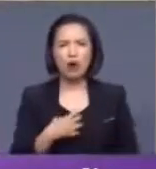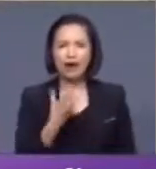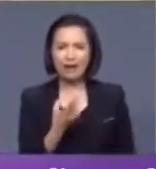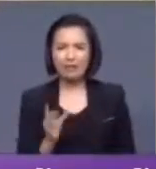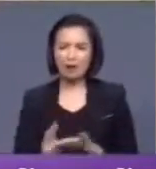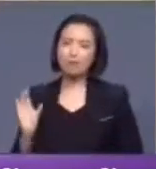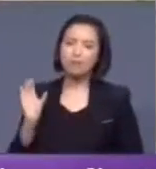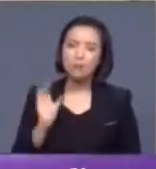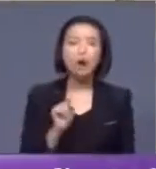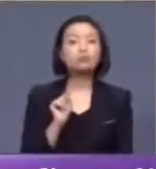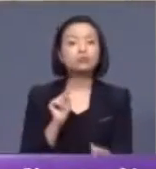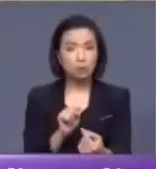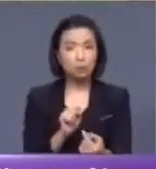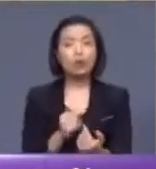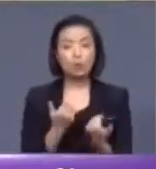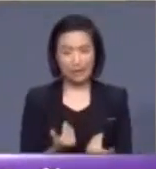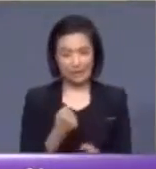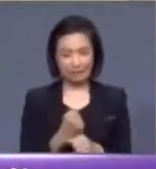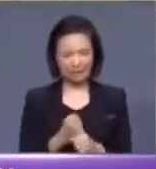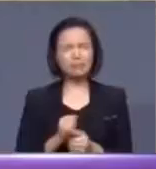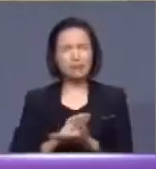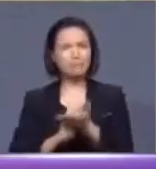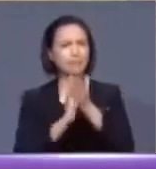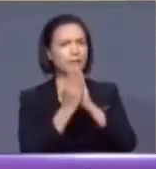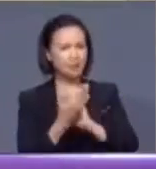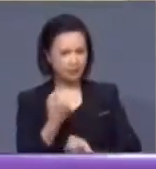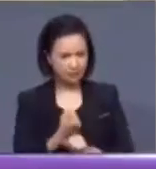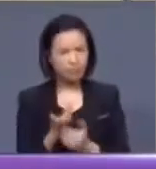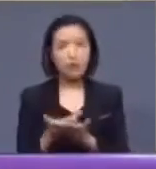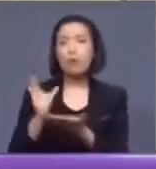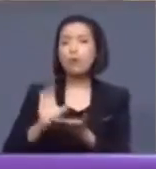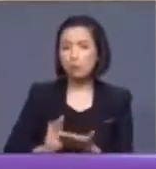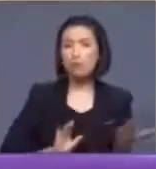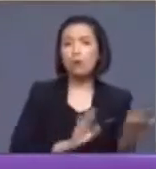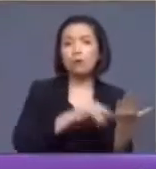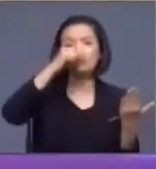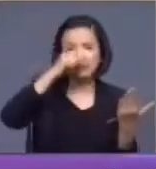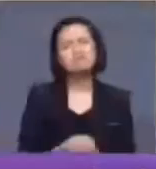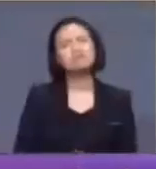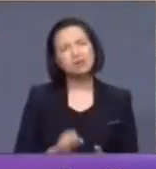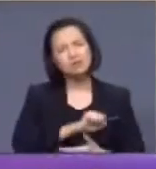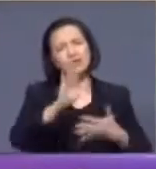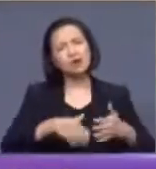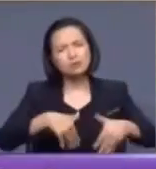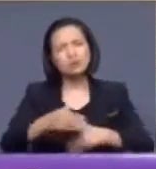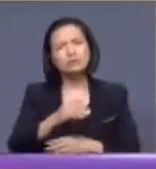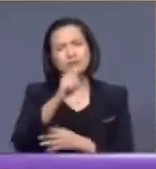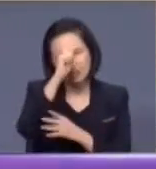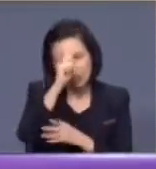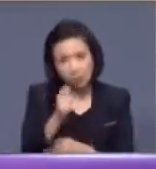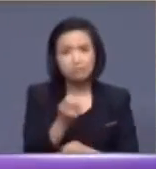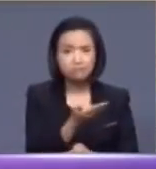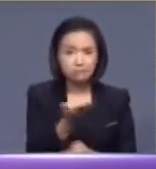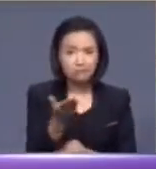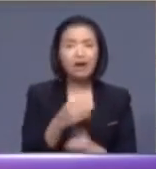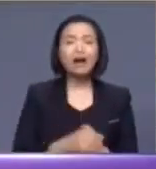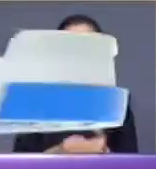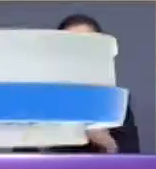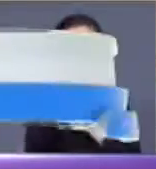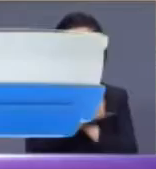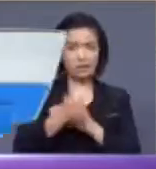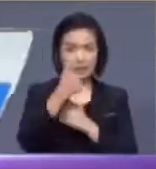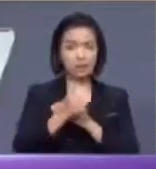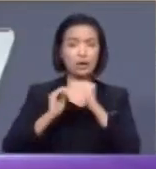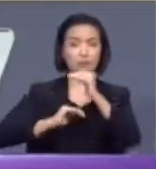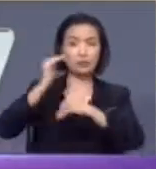อย่างมีประสิทธิภาพเกิดความเข้มแข็งแข็งแรงค่ะ สำหรับแนวทางในการขับเคลื่อนการพัฒนาประเทศตามโคร